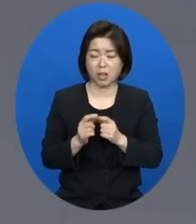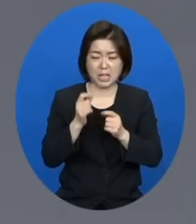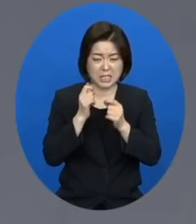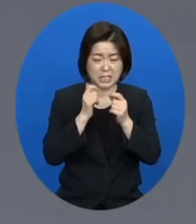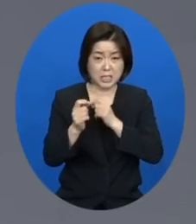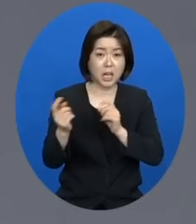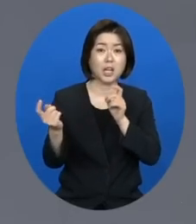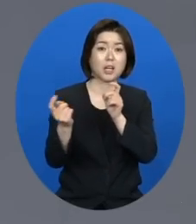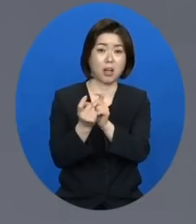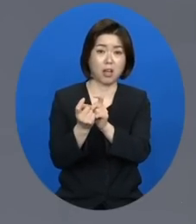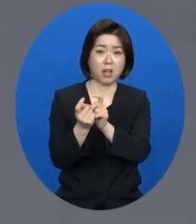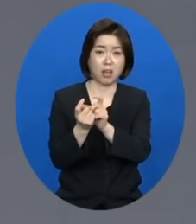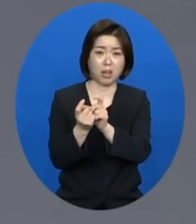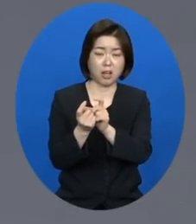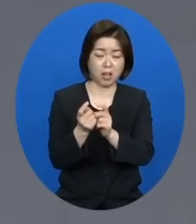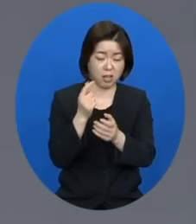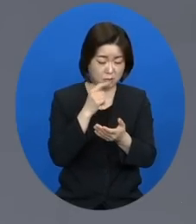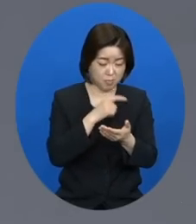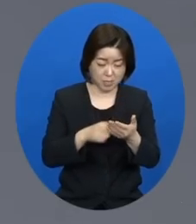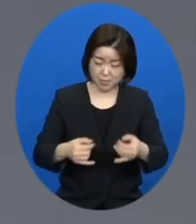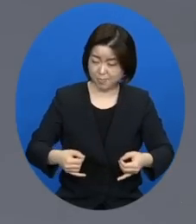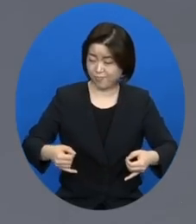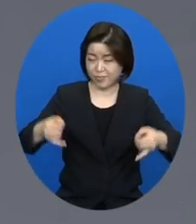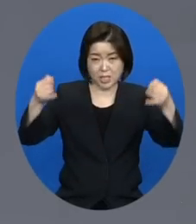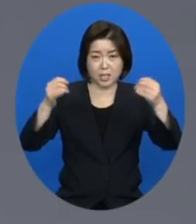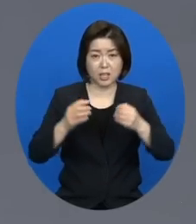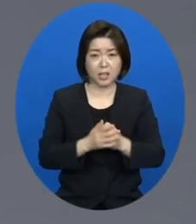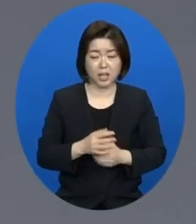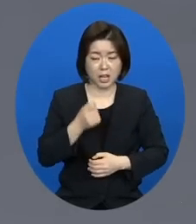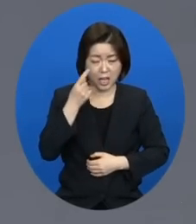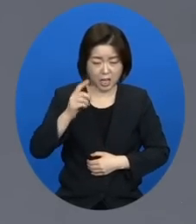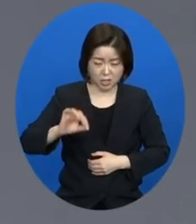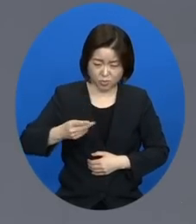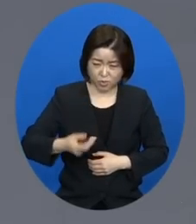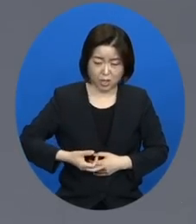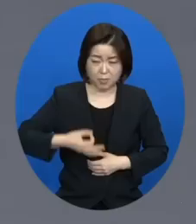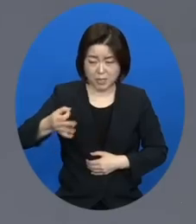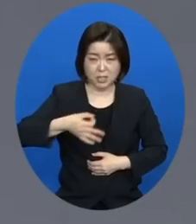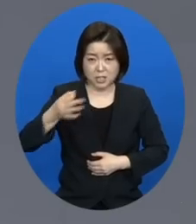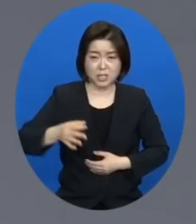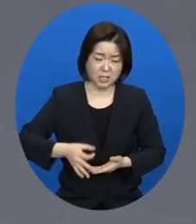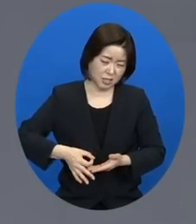당해요. 빚이 어마어마한 거예요. 한 달에 수백만 원을 이자로 내야 돼요.